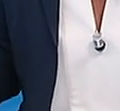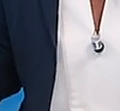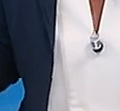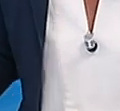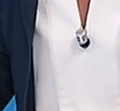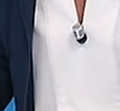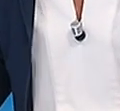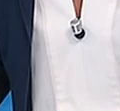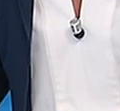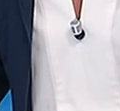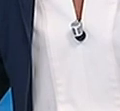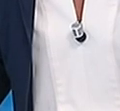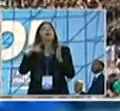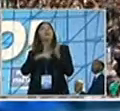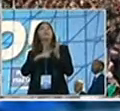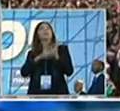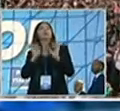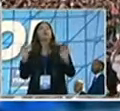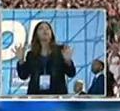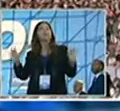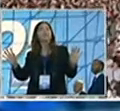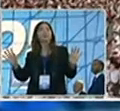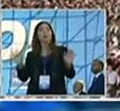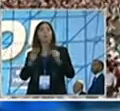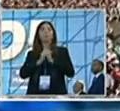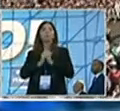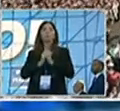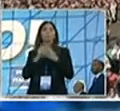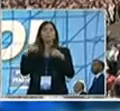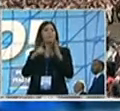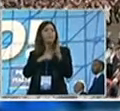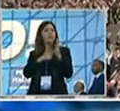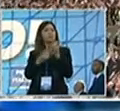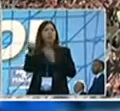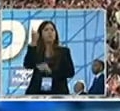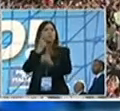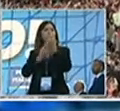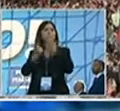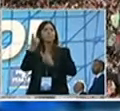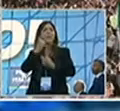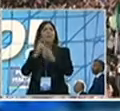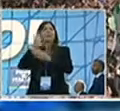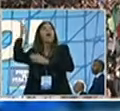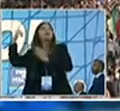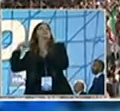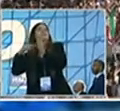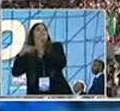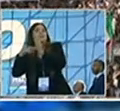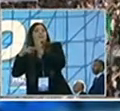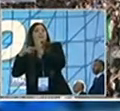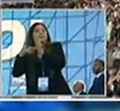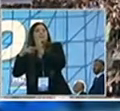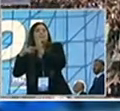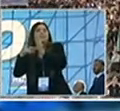c'è una malizia. Non credo che fosse una malizia contro Salvini, era un'esagerazione nello stile di Berlusconi. Lui ha rivendicato ovviamente la sua